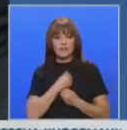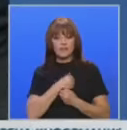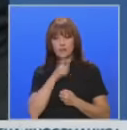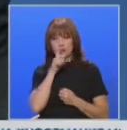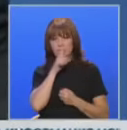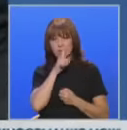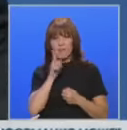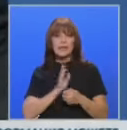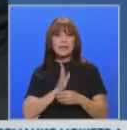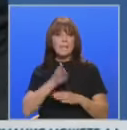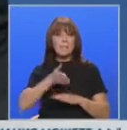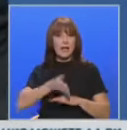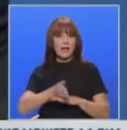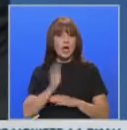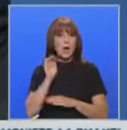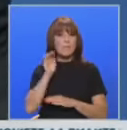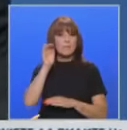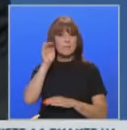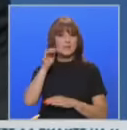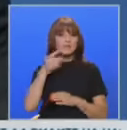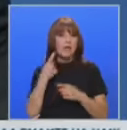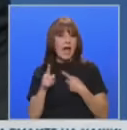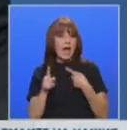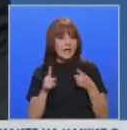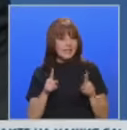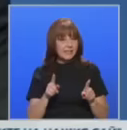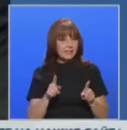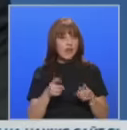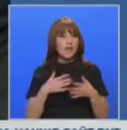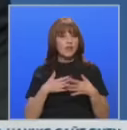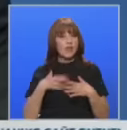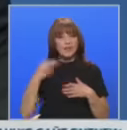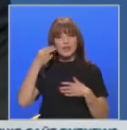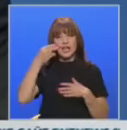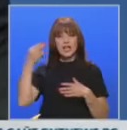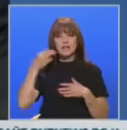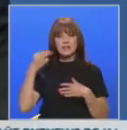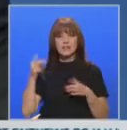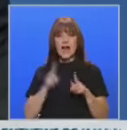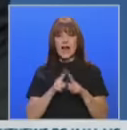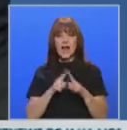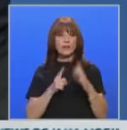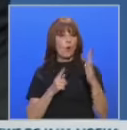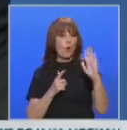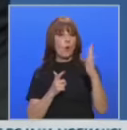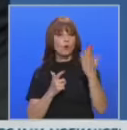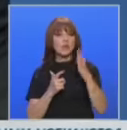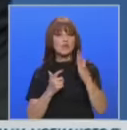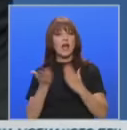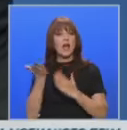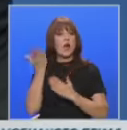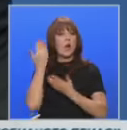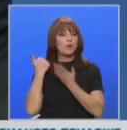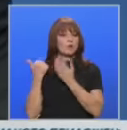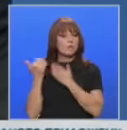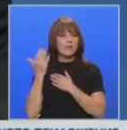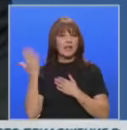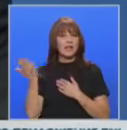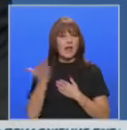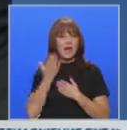на преход. Бъдещето е многополюсно, но мултилатералните ни институции са отражение на една отминала епоха. Световната